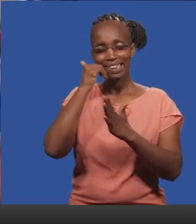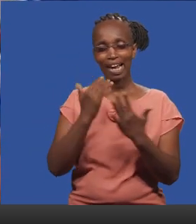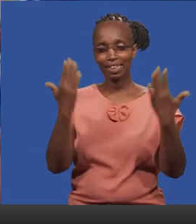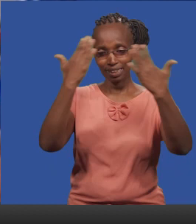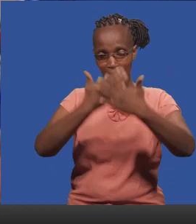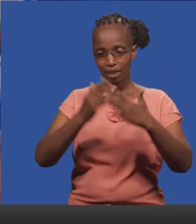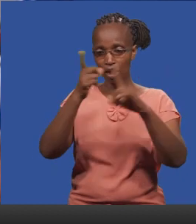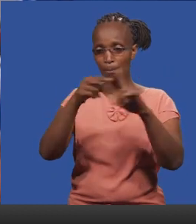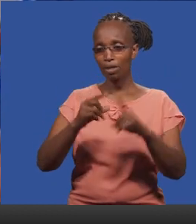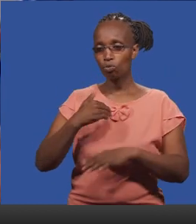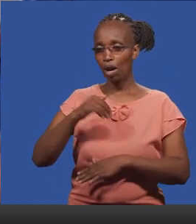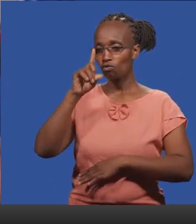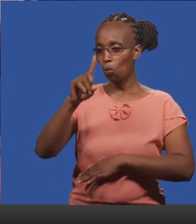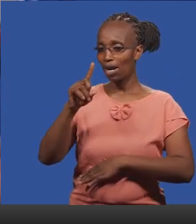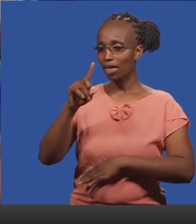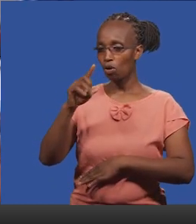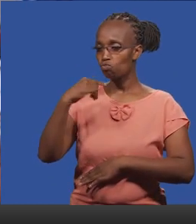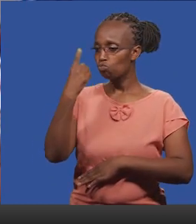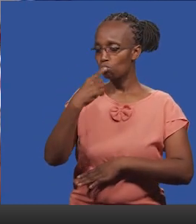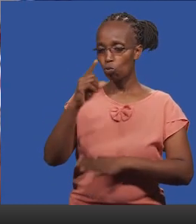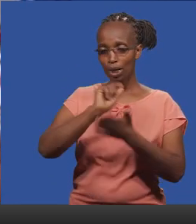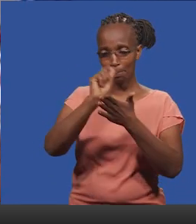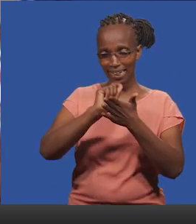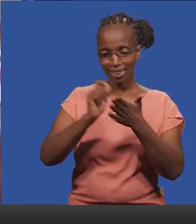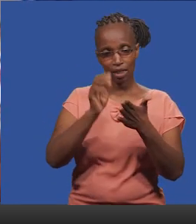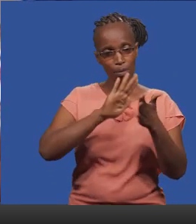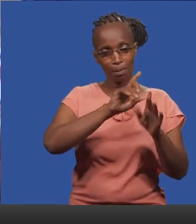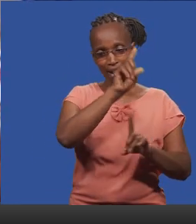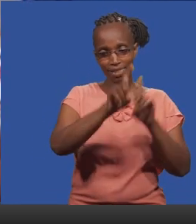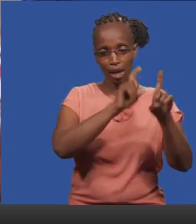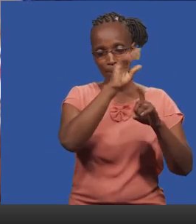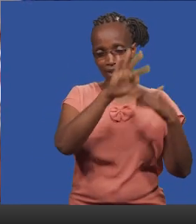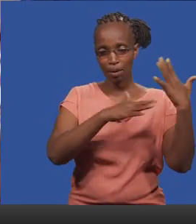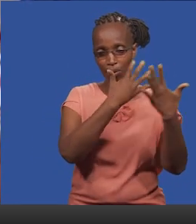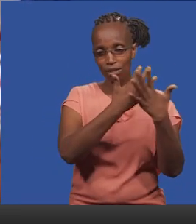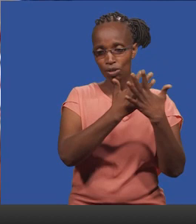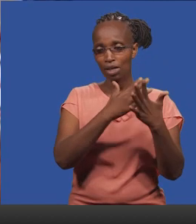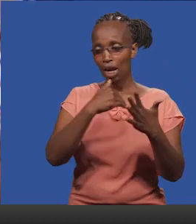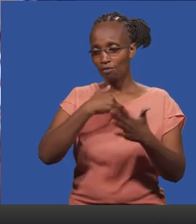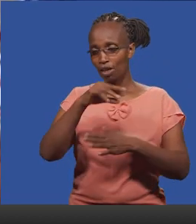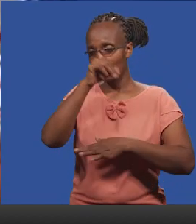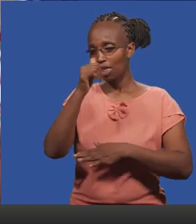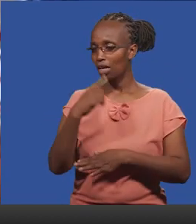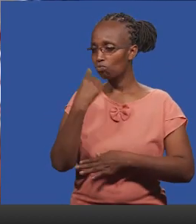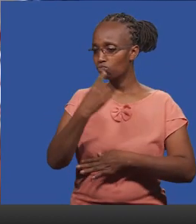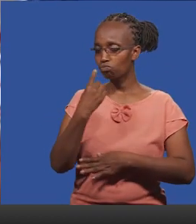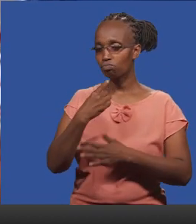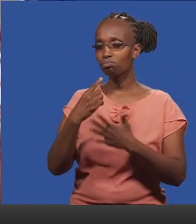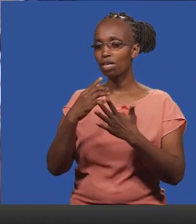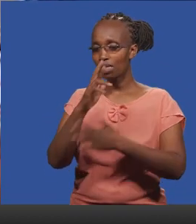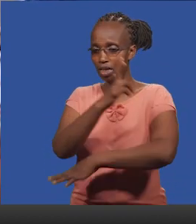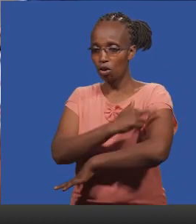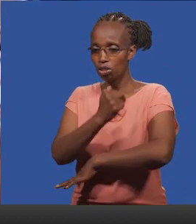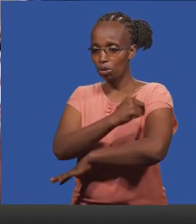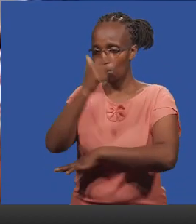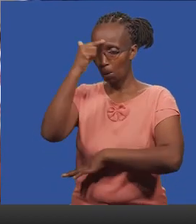usiku. Lakini tuko na kuna moja tunajua atafanyia jela na moja ambaye tunaelewa kwamba ako kwa hospitali kwa sababu